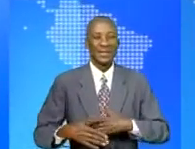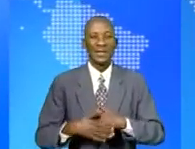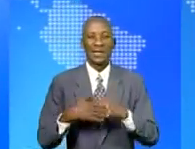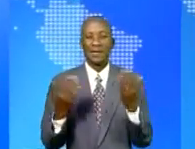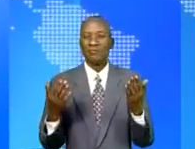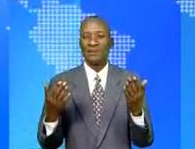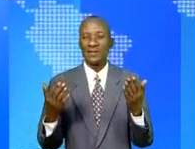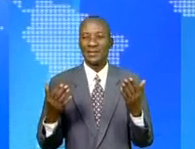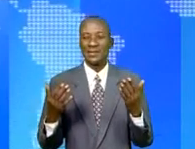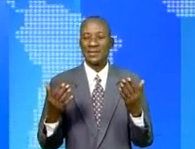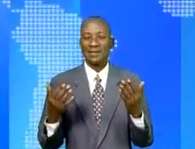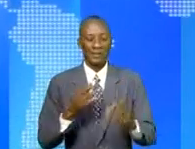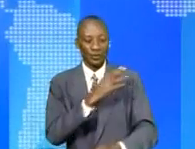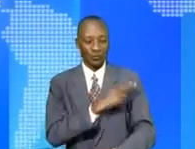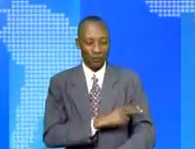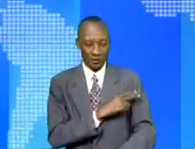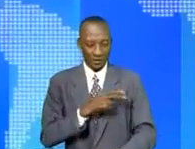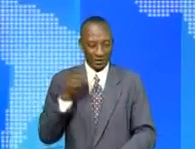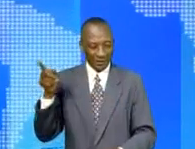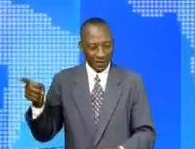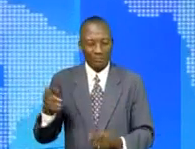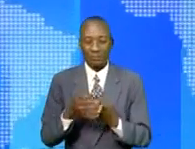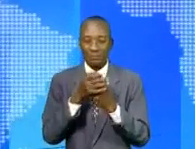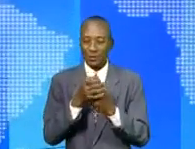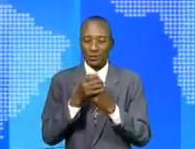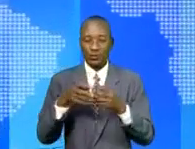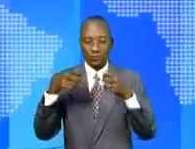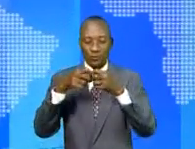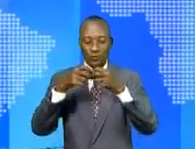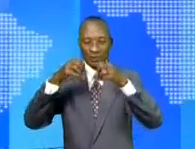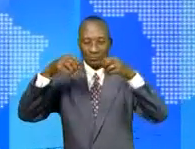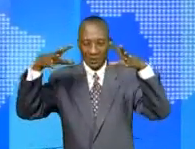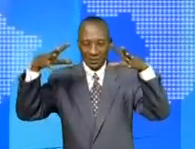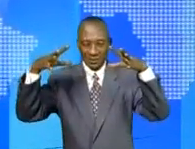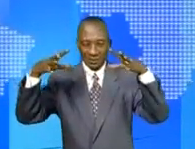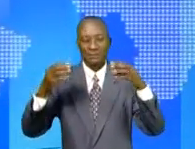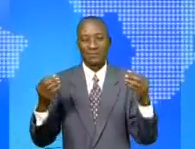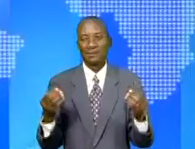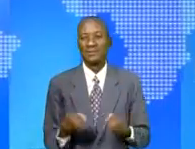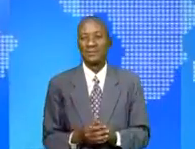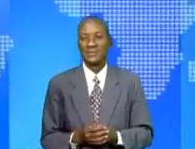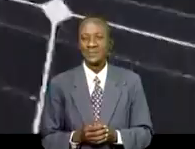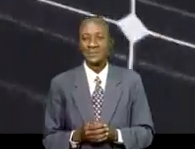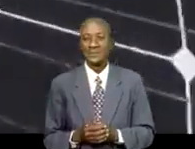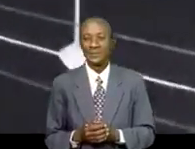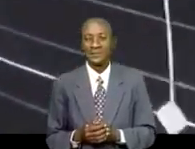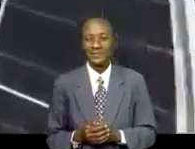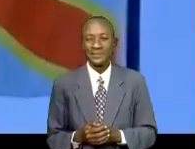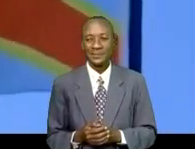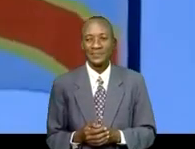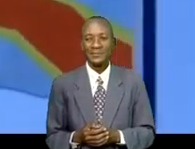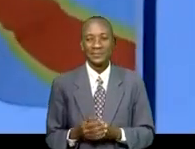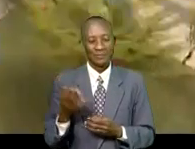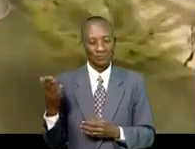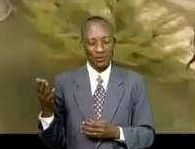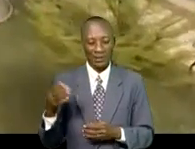contrat d'électrification a été signé dans ce sens dans le chef-lieu de la province de l'Ituri. Image et commentaire. électricité en ville